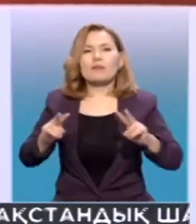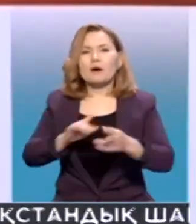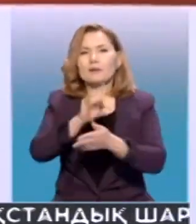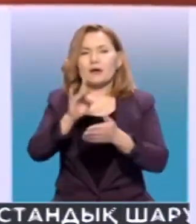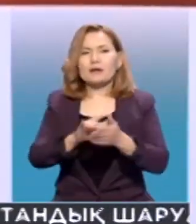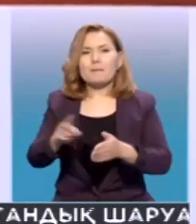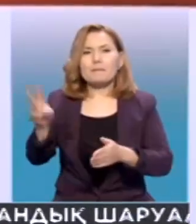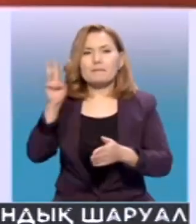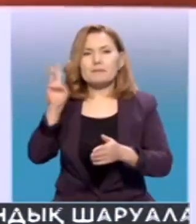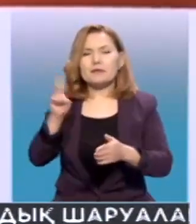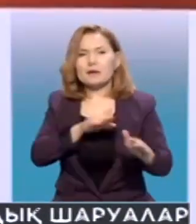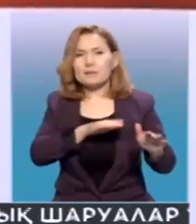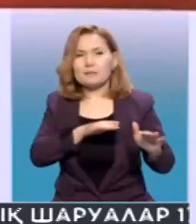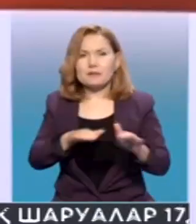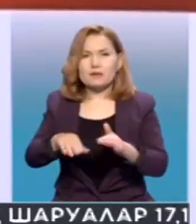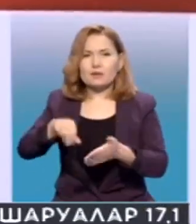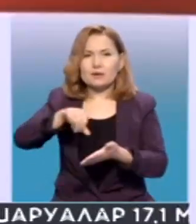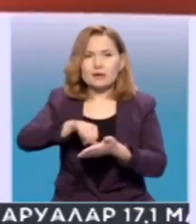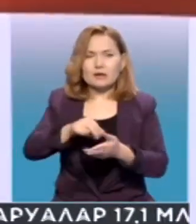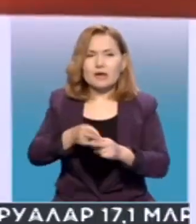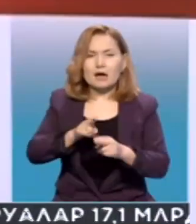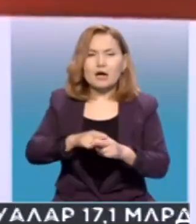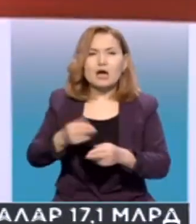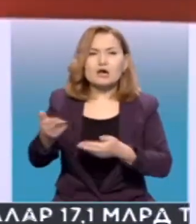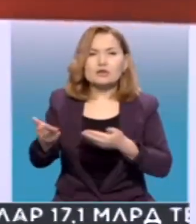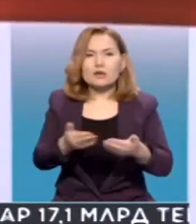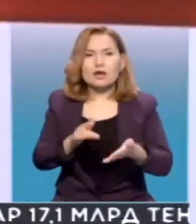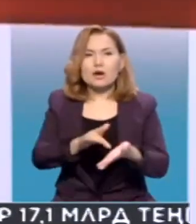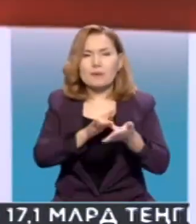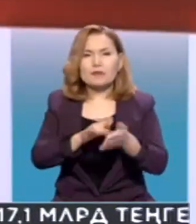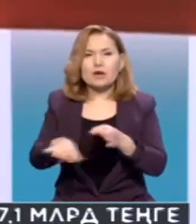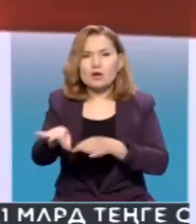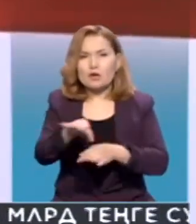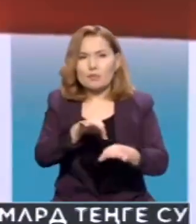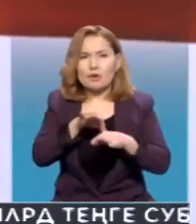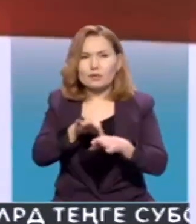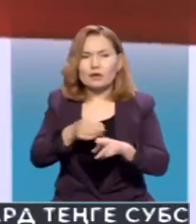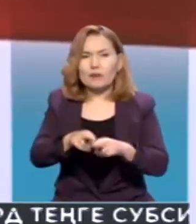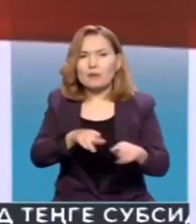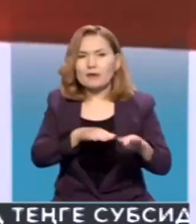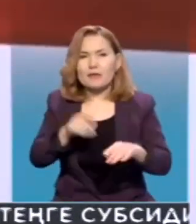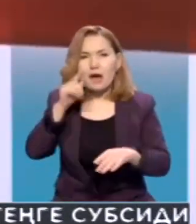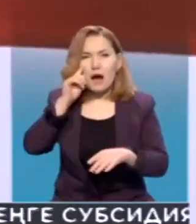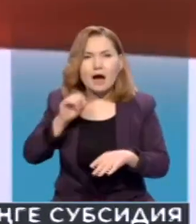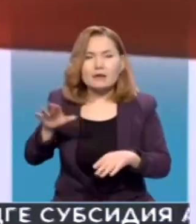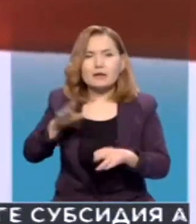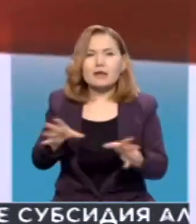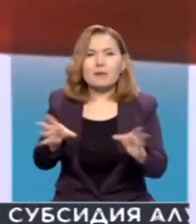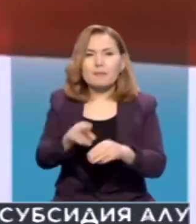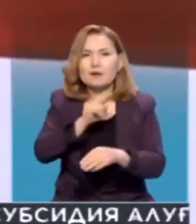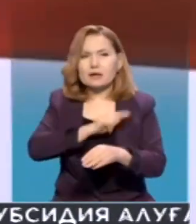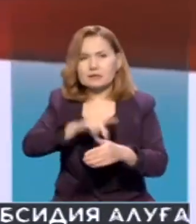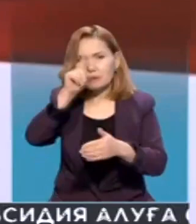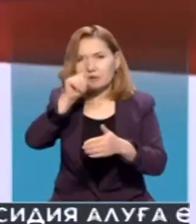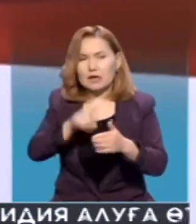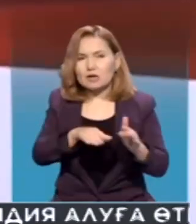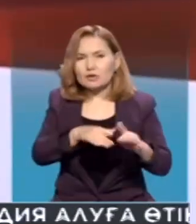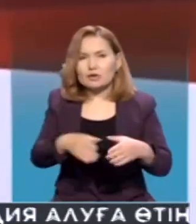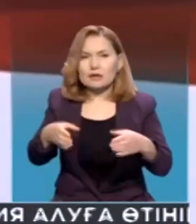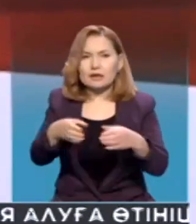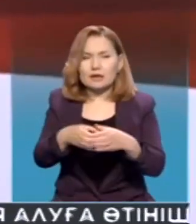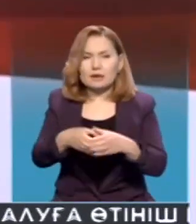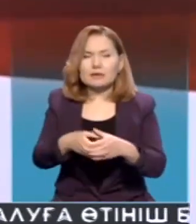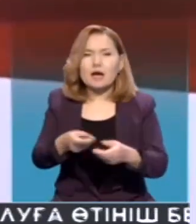бүгін дипломатиялық миссия өкілдері шаңғы серуені жобасын өткізді. Шараны Азиядағы өзара ықпалдастық және сенім